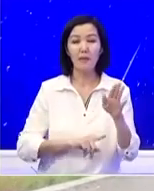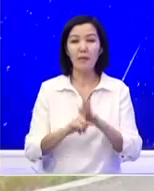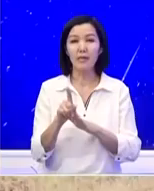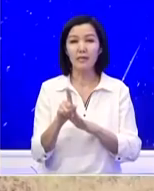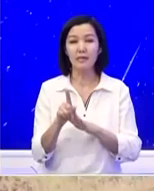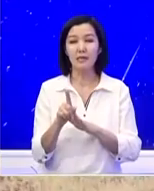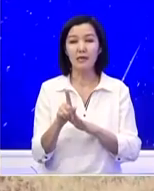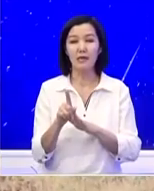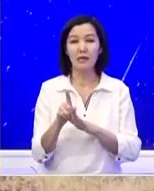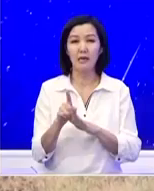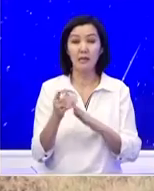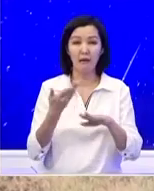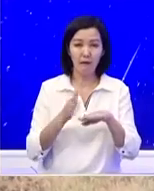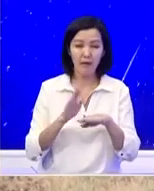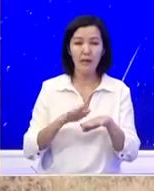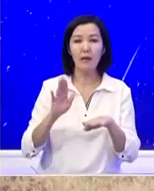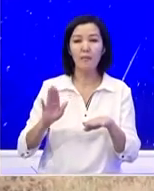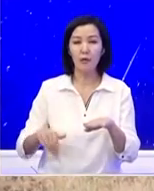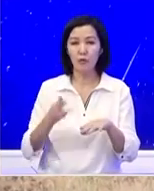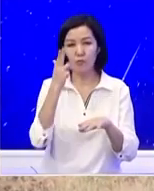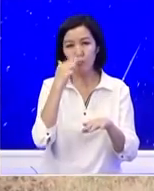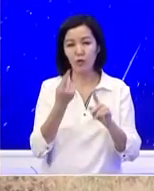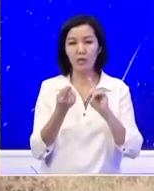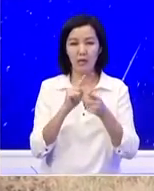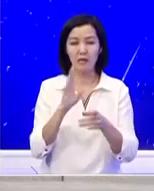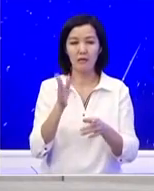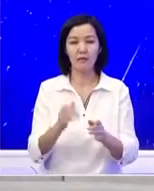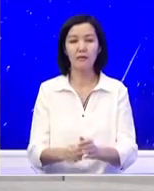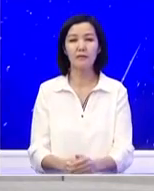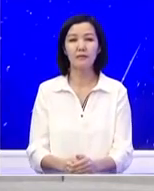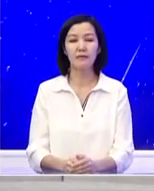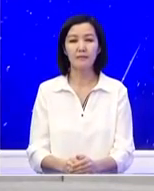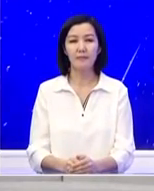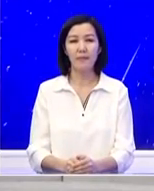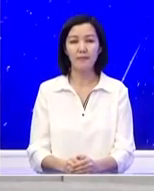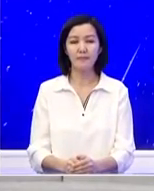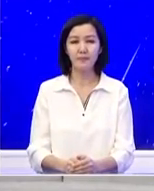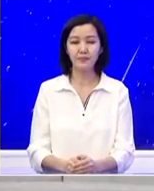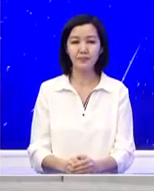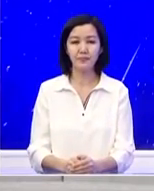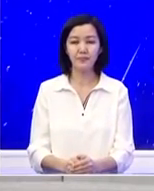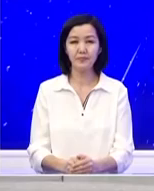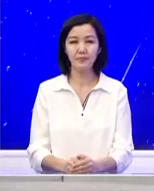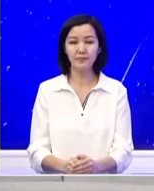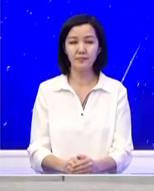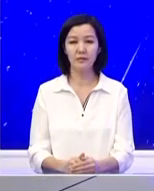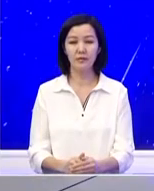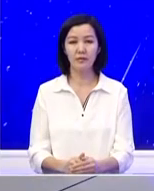жиып бастап кетсе болғаны, кейін әдетке айналады. Рахат Рахымжанов, Абылай Құттықбай, Жетісу арнасы,